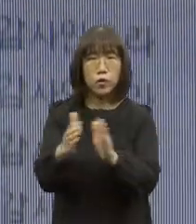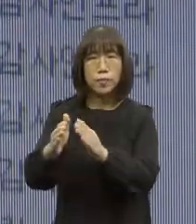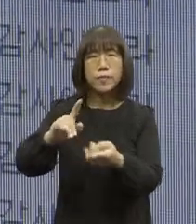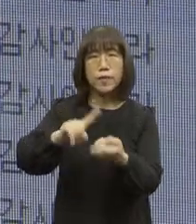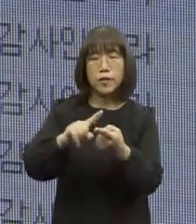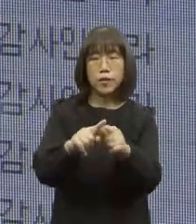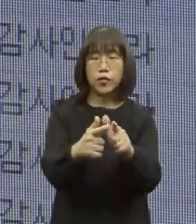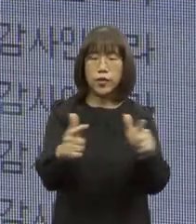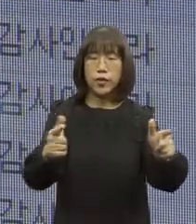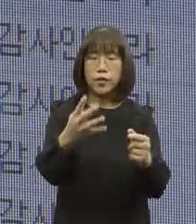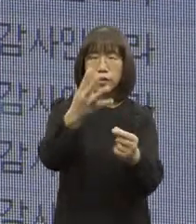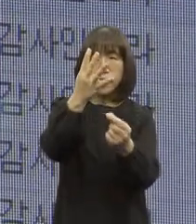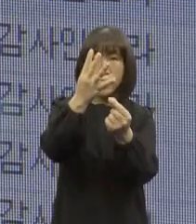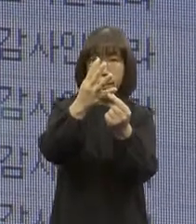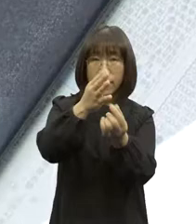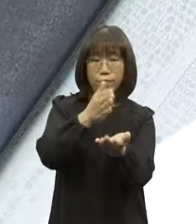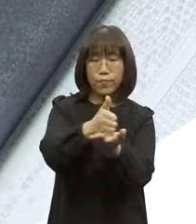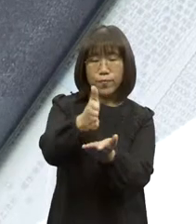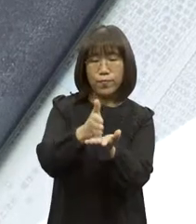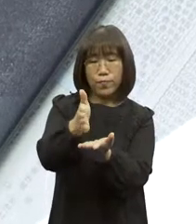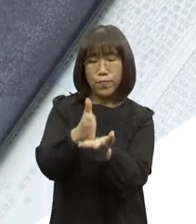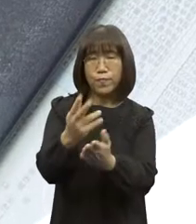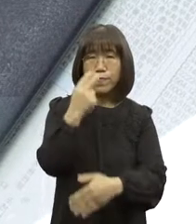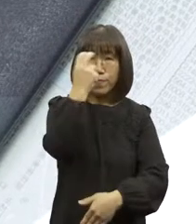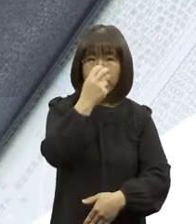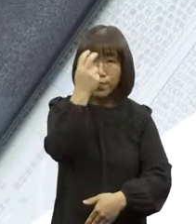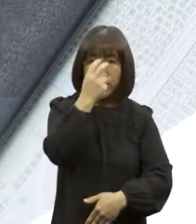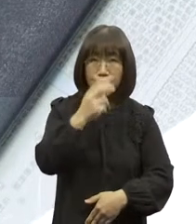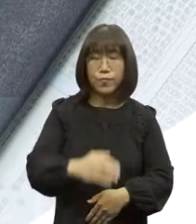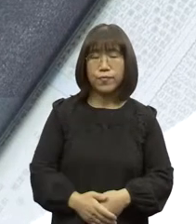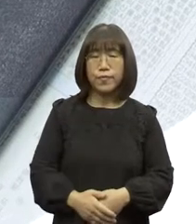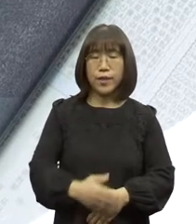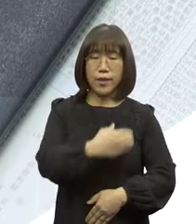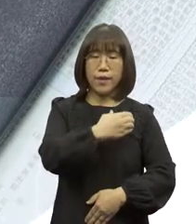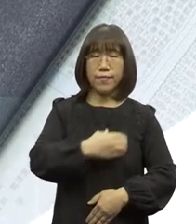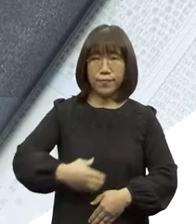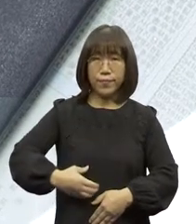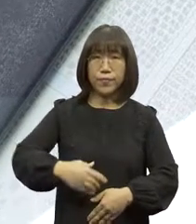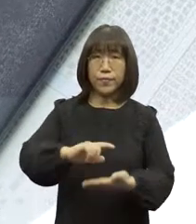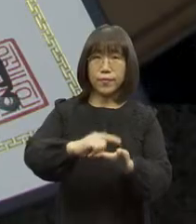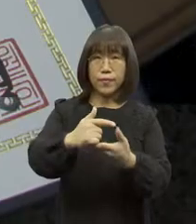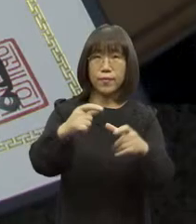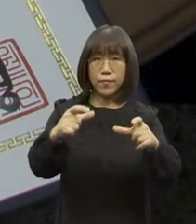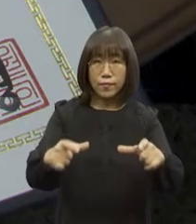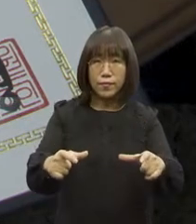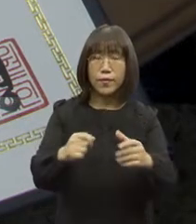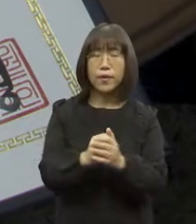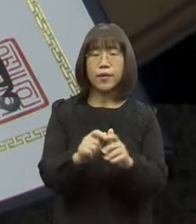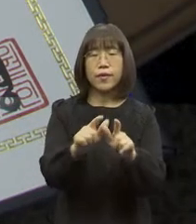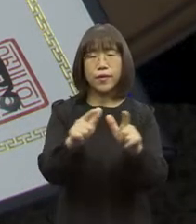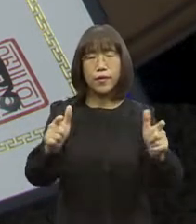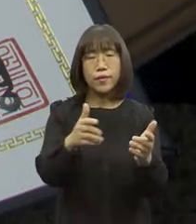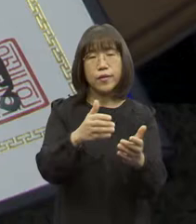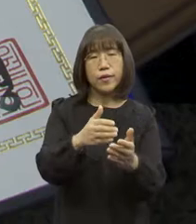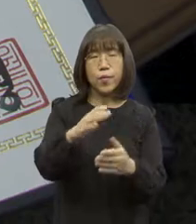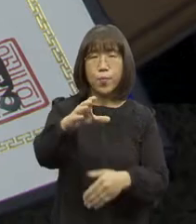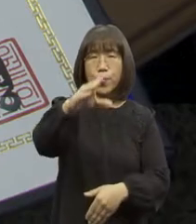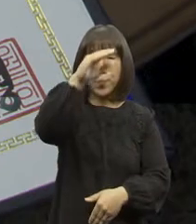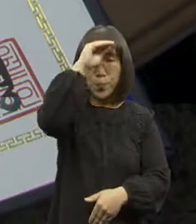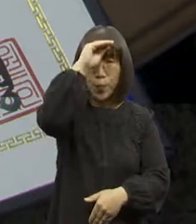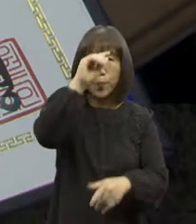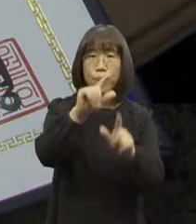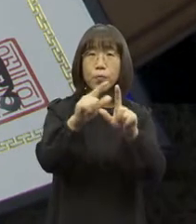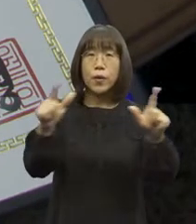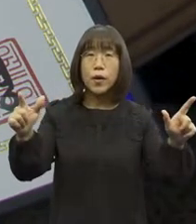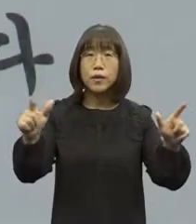분야를 심사 했습니다 그 결과 군은 감사 계 획 수리 감사 절차 준수 개선 요구사항 및 모범